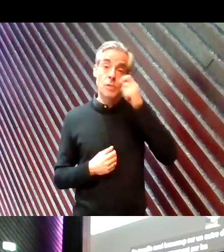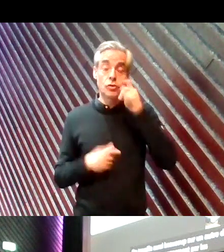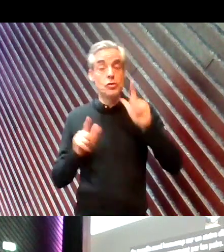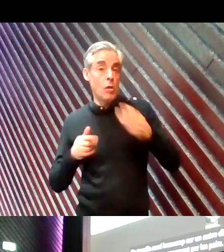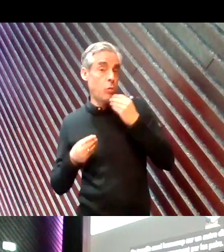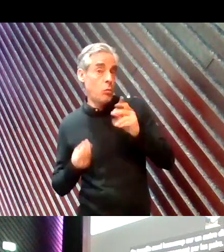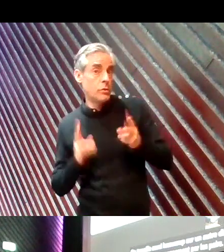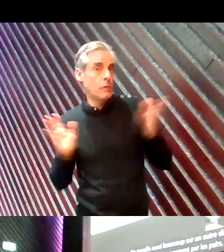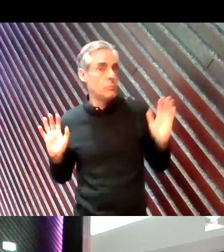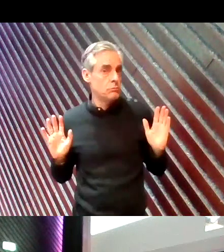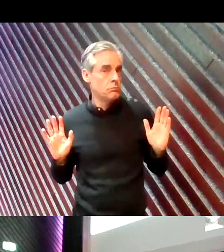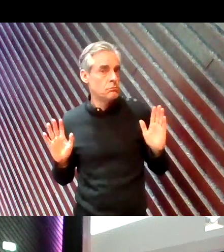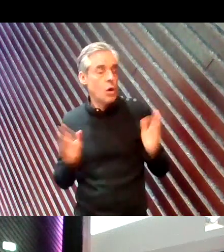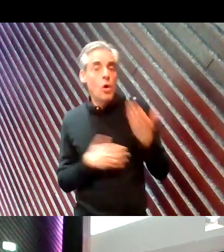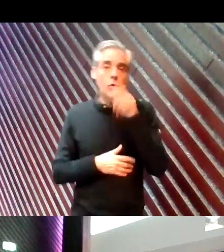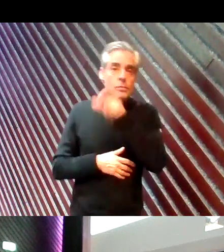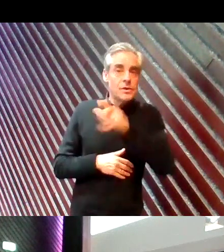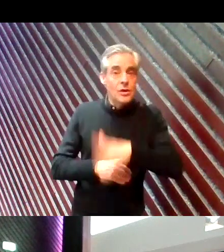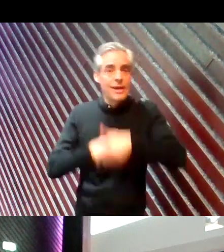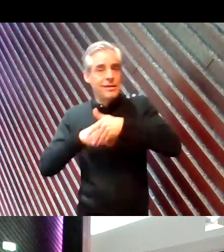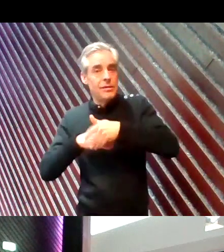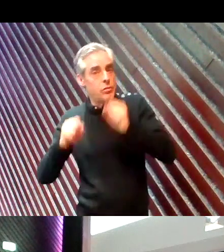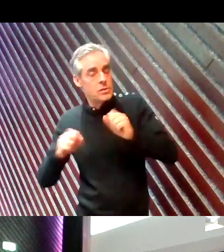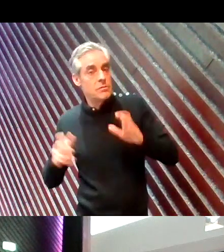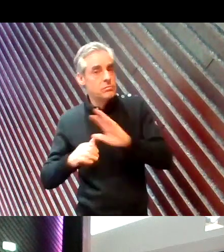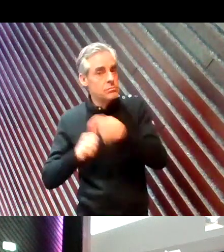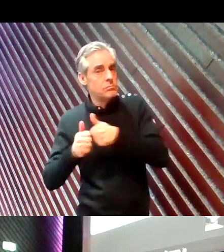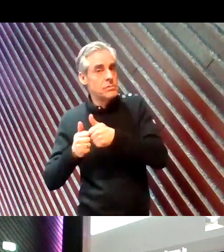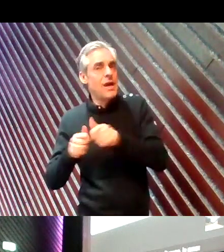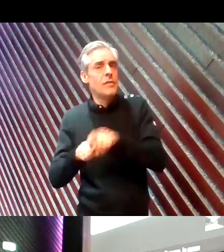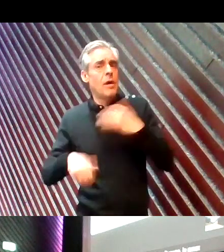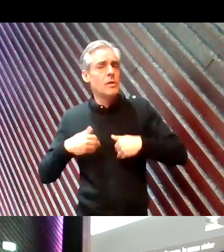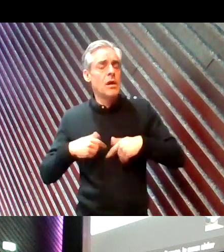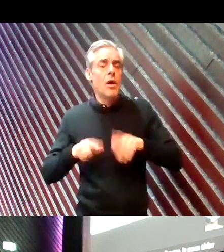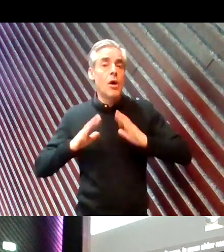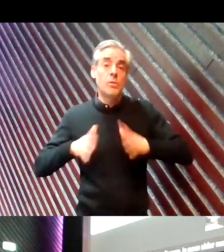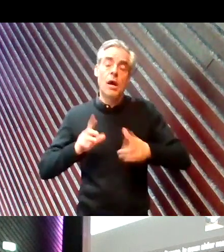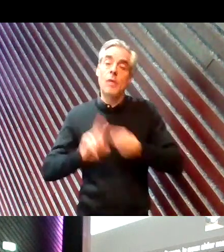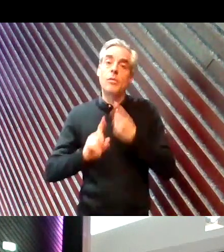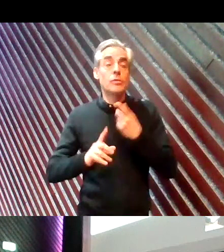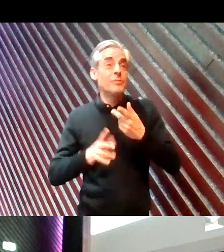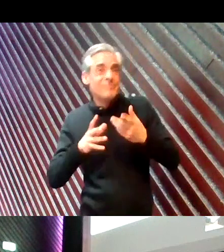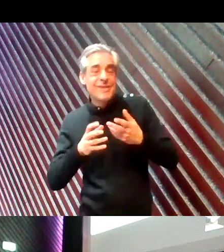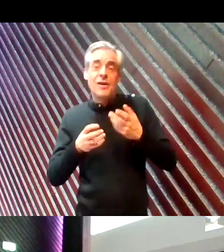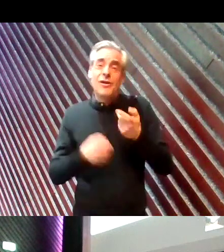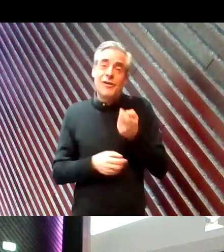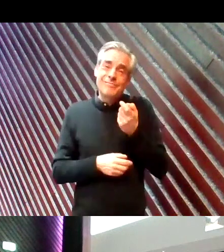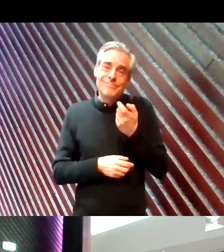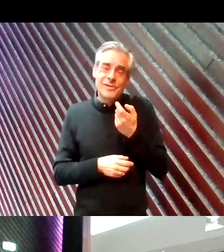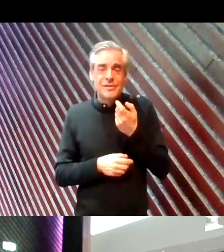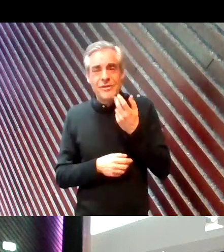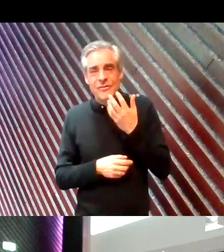'usage, je peux aussi aider mes pères. Ça aussi, c'est une forme de volontariat, de bénévolat extrêmement importante, peu développée en France,